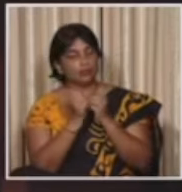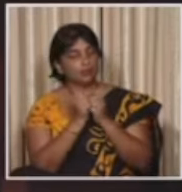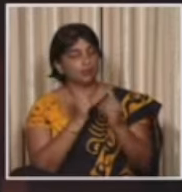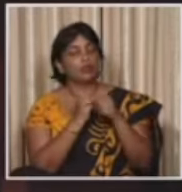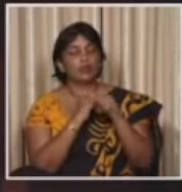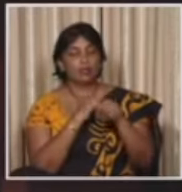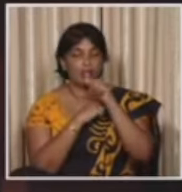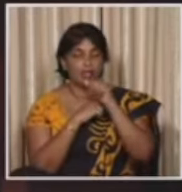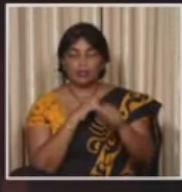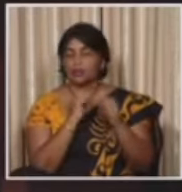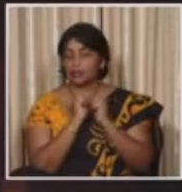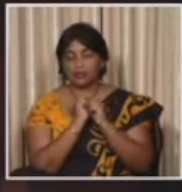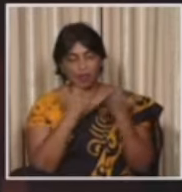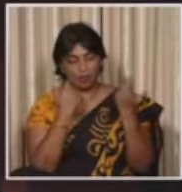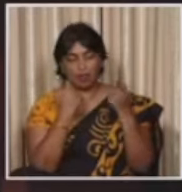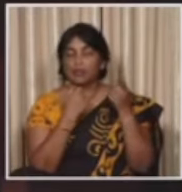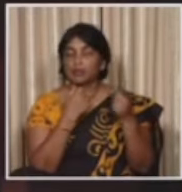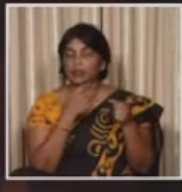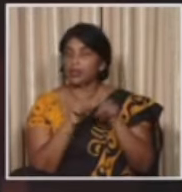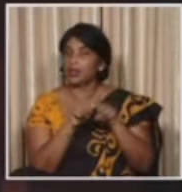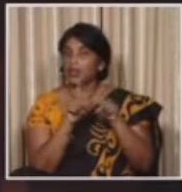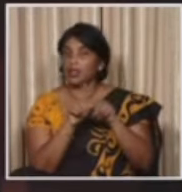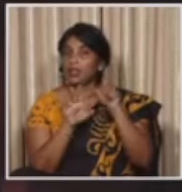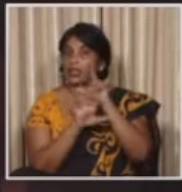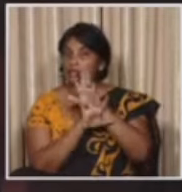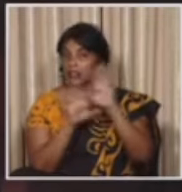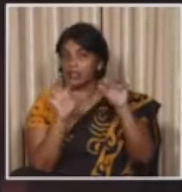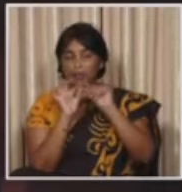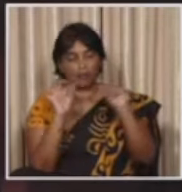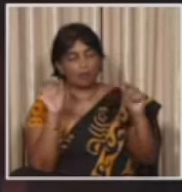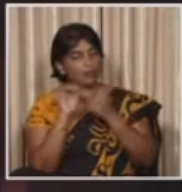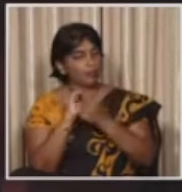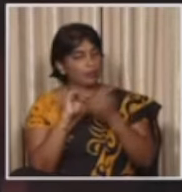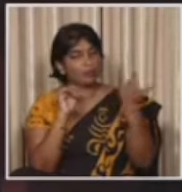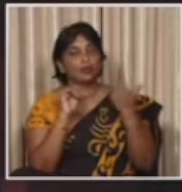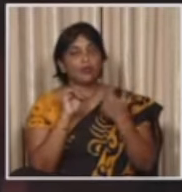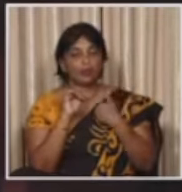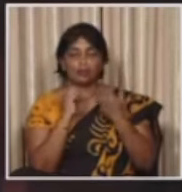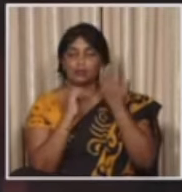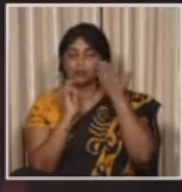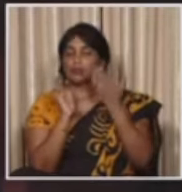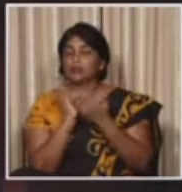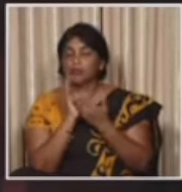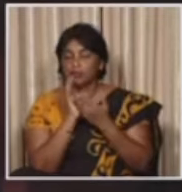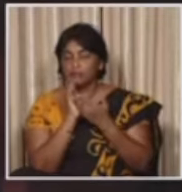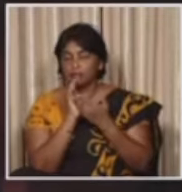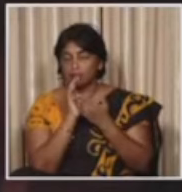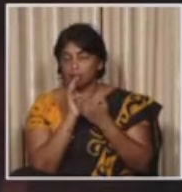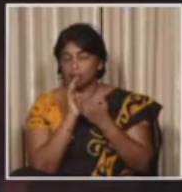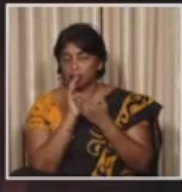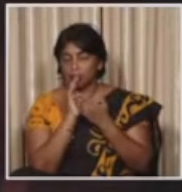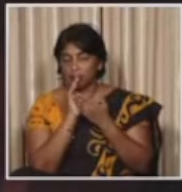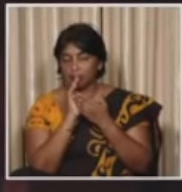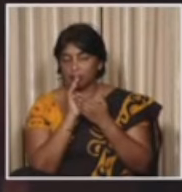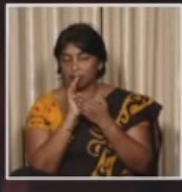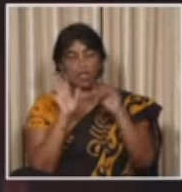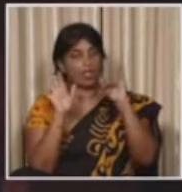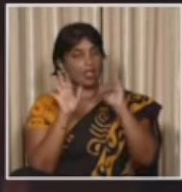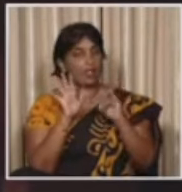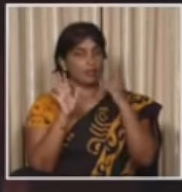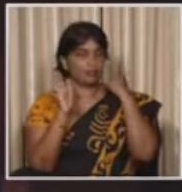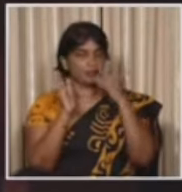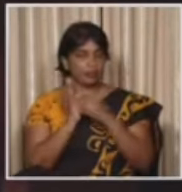වශයෙන්ම අදාළ වෙන්නේ නැහැ. ඒ නිසා 19 වෙනි වගන්තිය කපා හැරීම අපි ඉදිරිපත් කරන 6